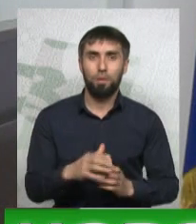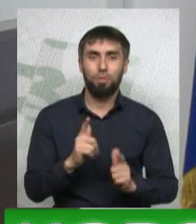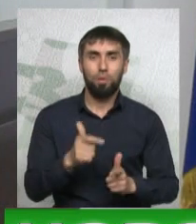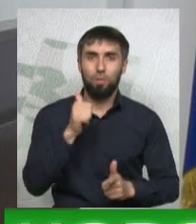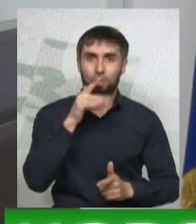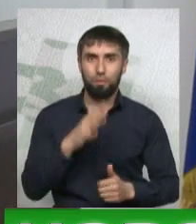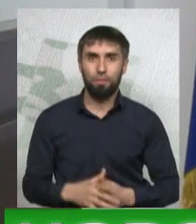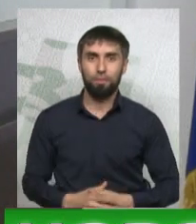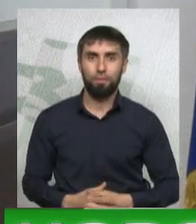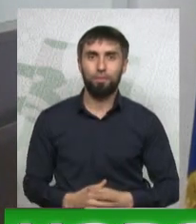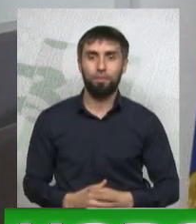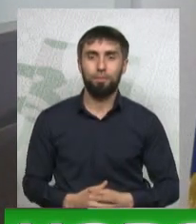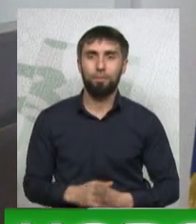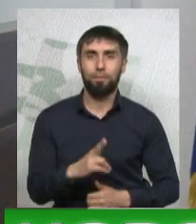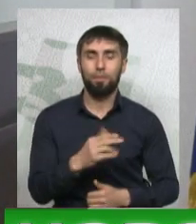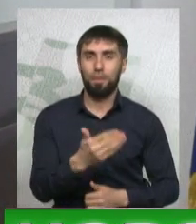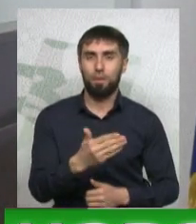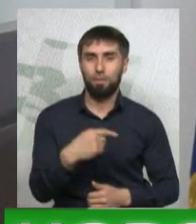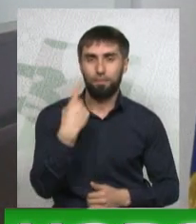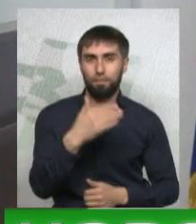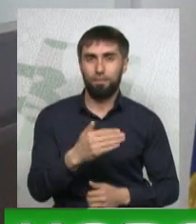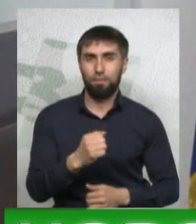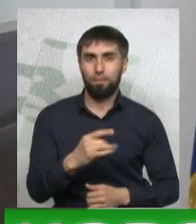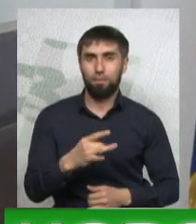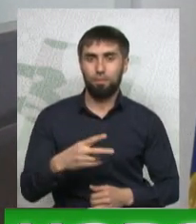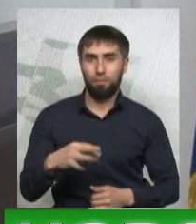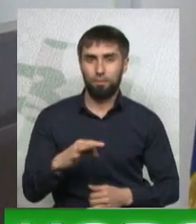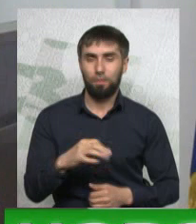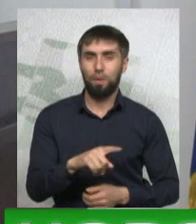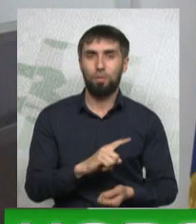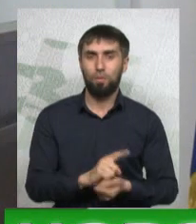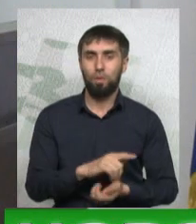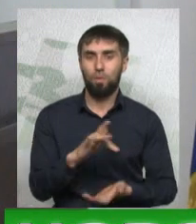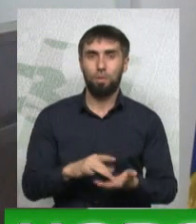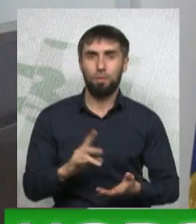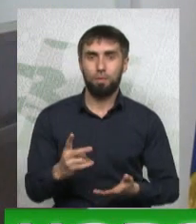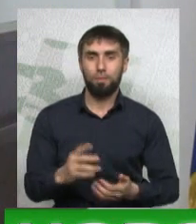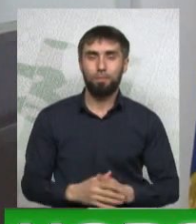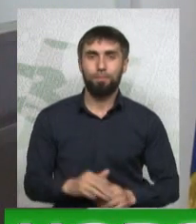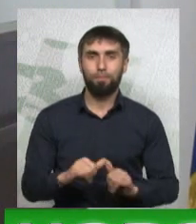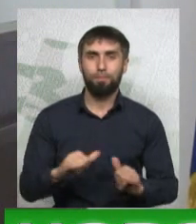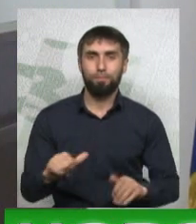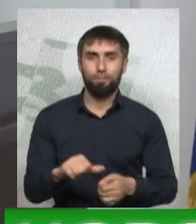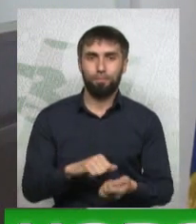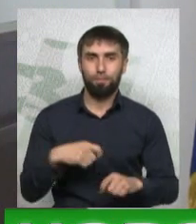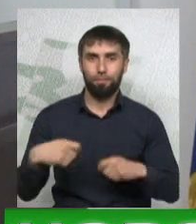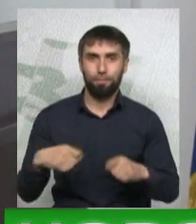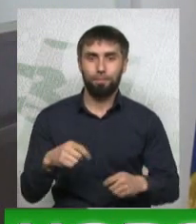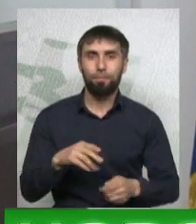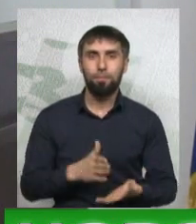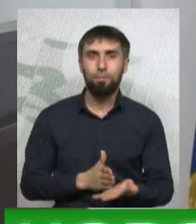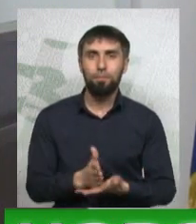которому данный подсудимый на территории города Назрань обязался распространять наркотические средства